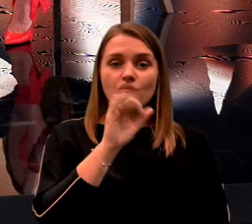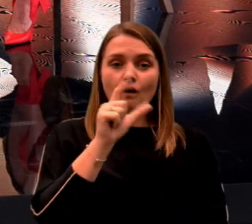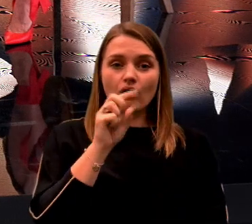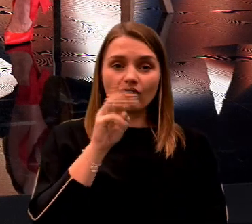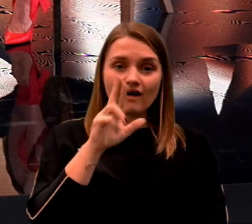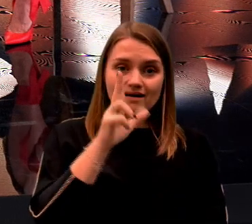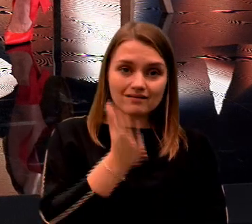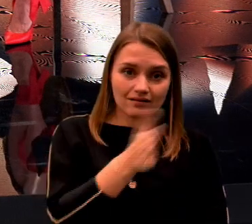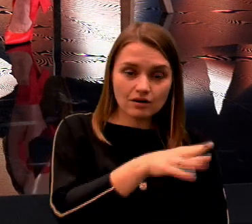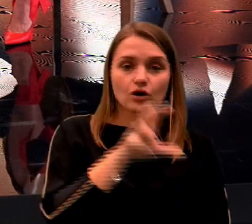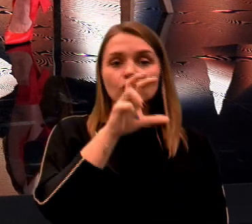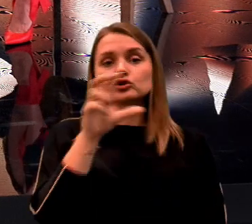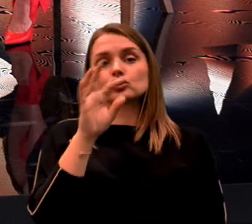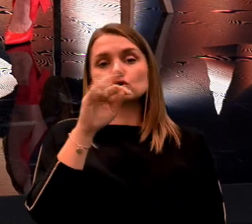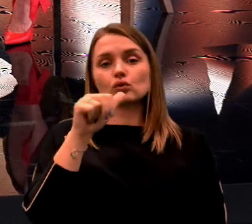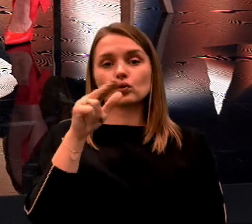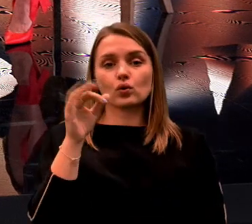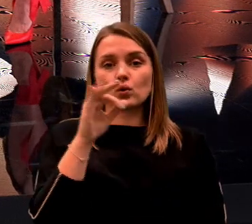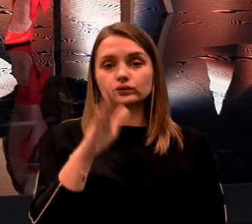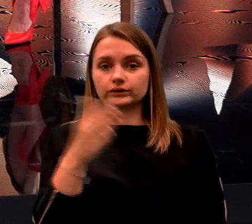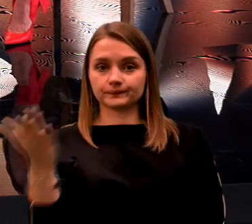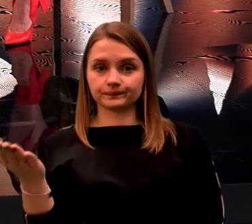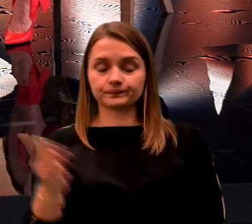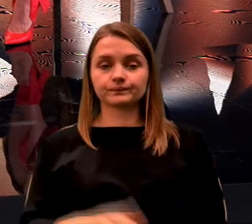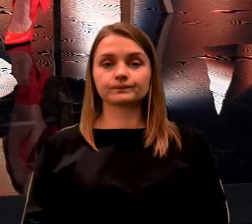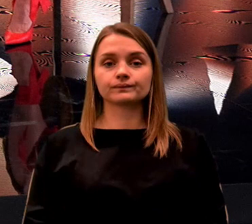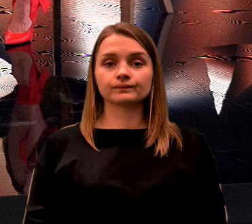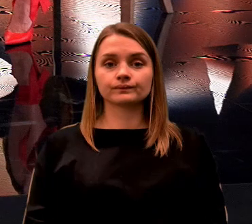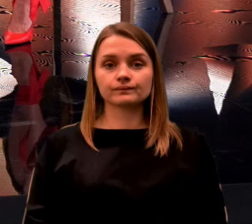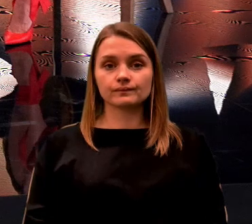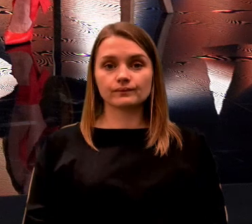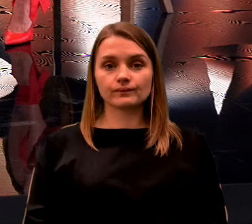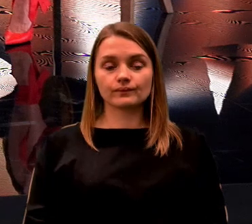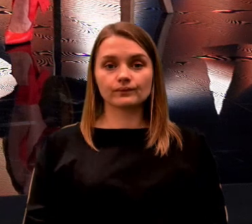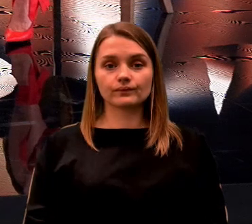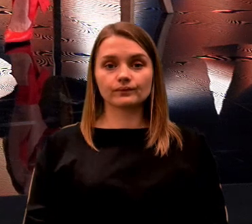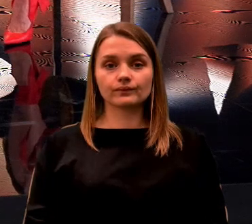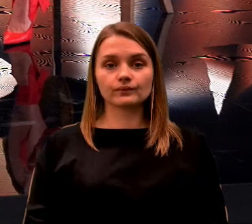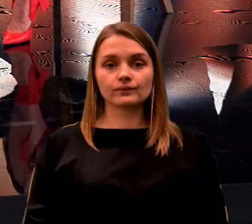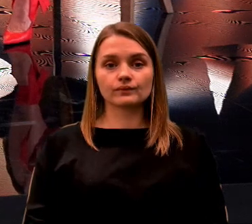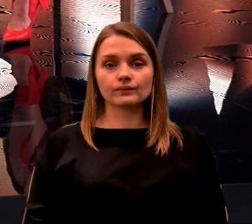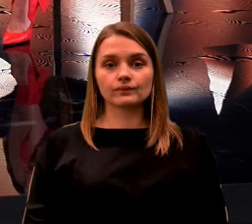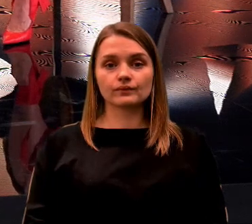takie momenty czy miejsca, w których rzeczywiście pracuje się radośnie, można mówić to, co się myśli